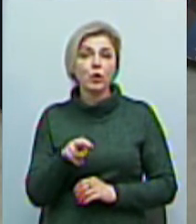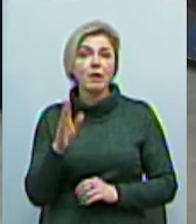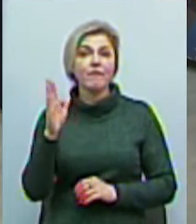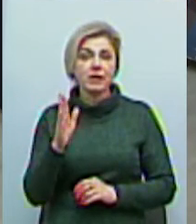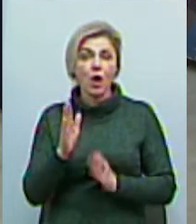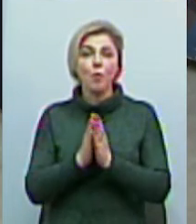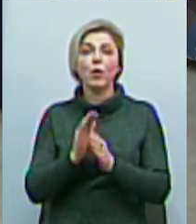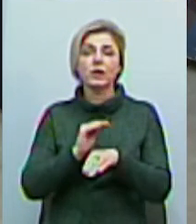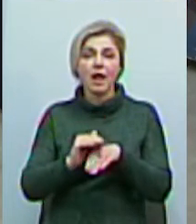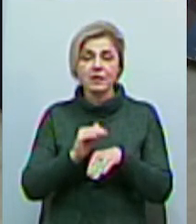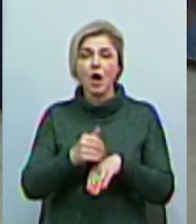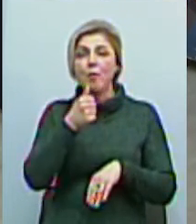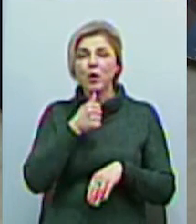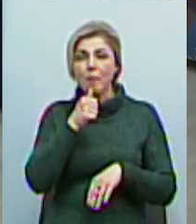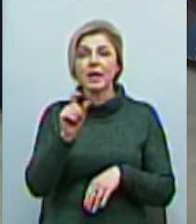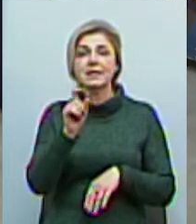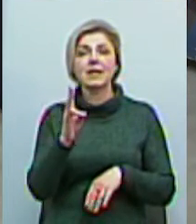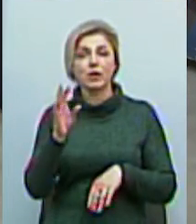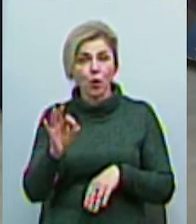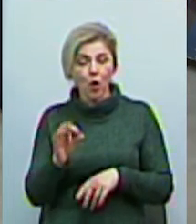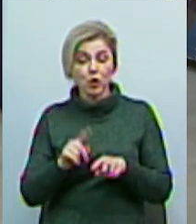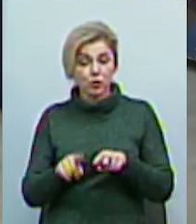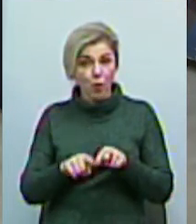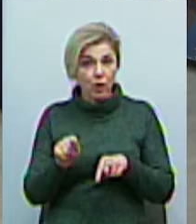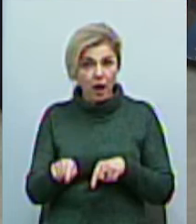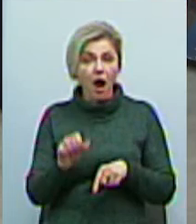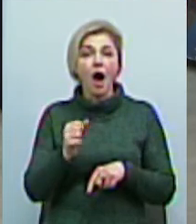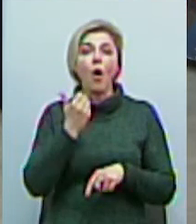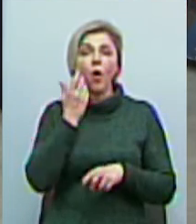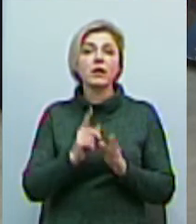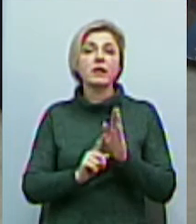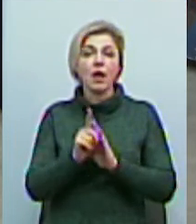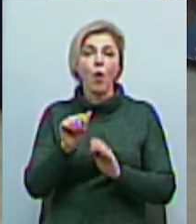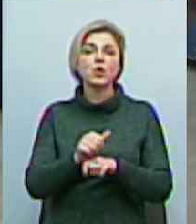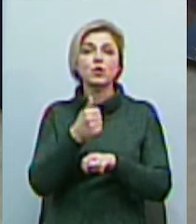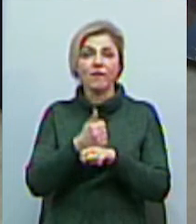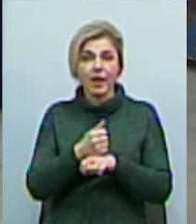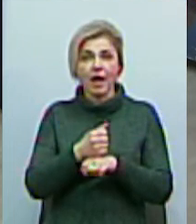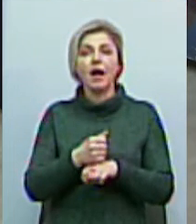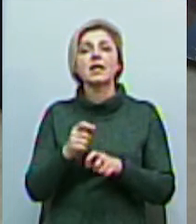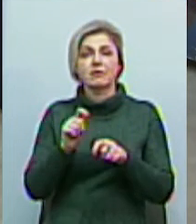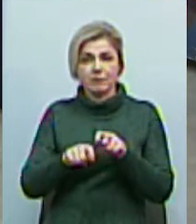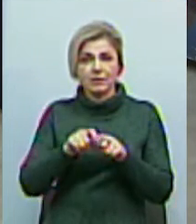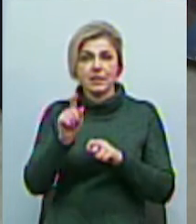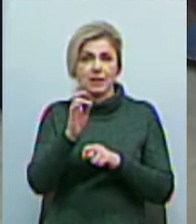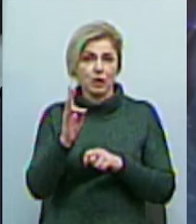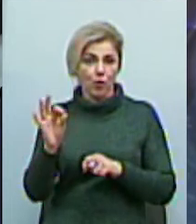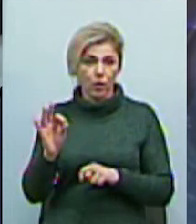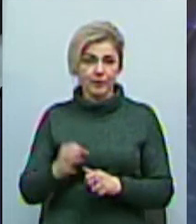ласка, пробне зовнішнє ЗНО вже незабаром. А коли розпочнеться основна сесія ЗНО?